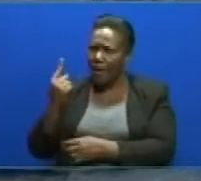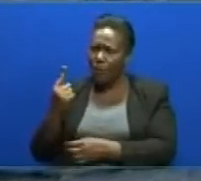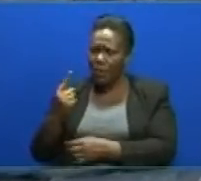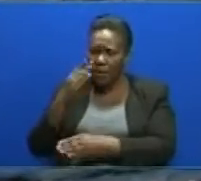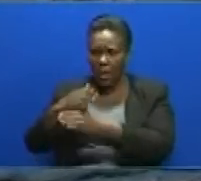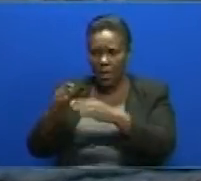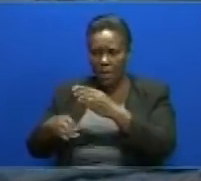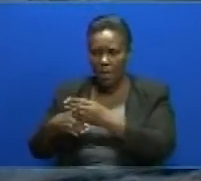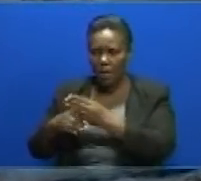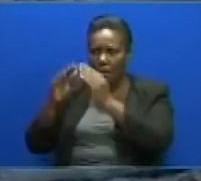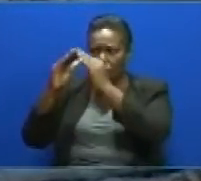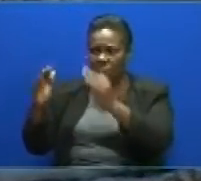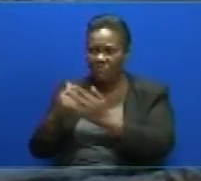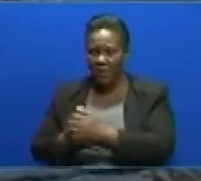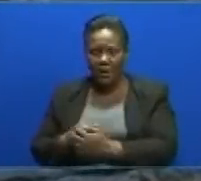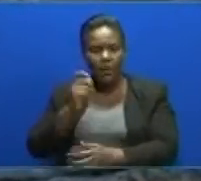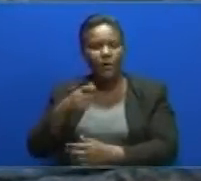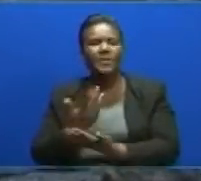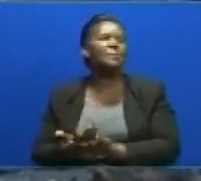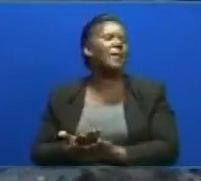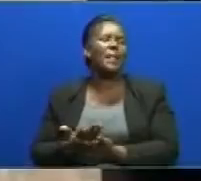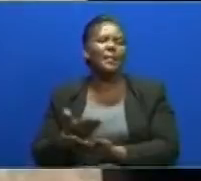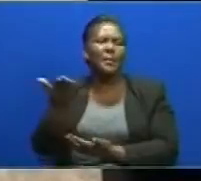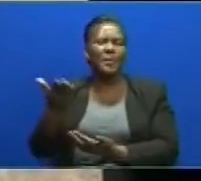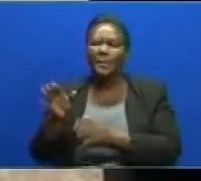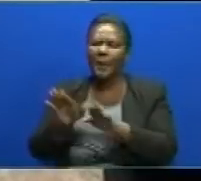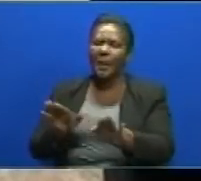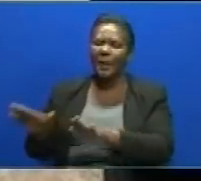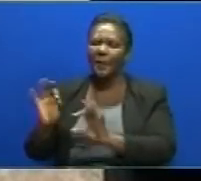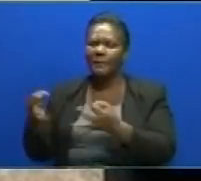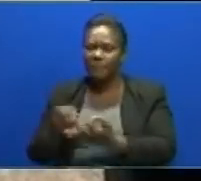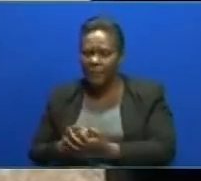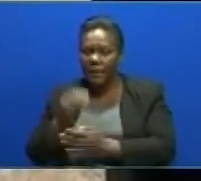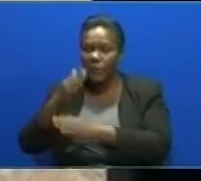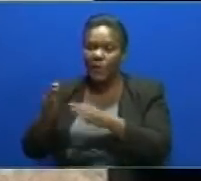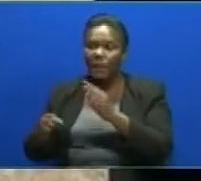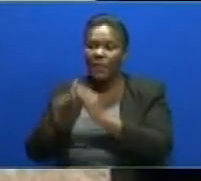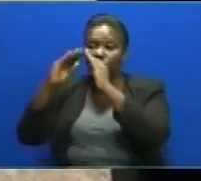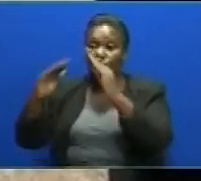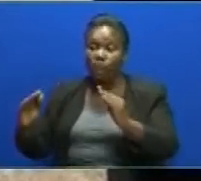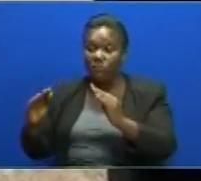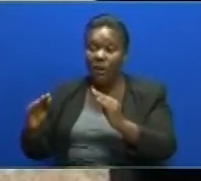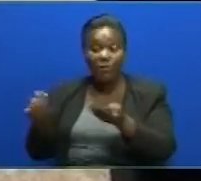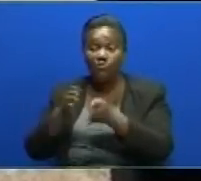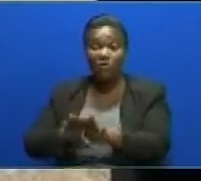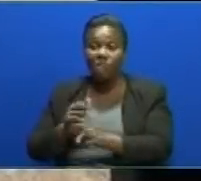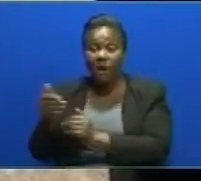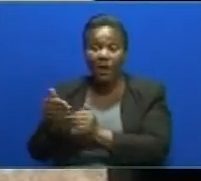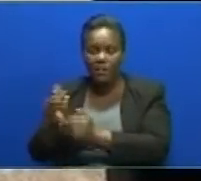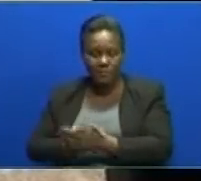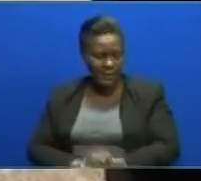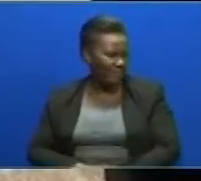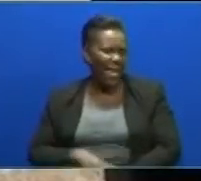Unahangaika? Utakufa siku si muda mrefu. Sasa utaacha nyumba walisi watu. Nikamwambia kitu hakiwezekani kwa